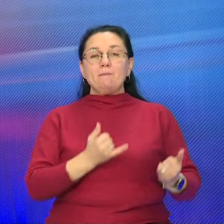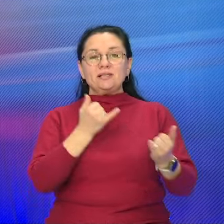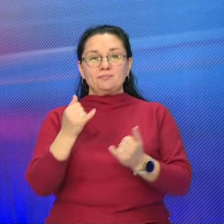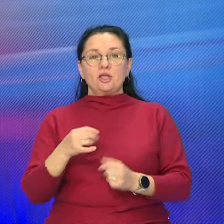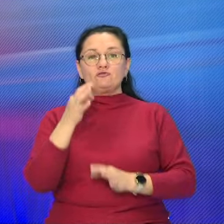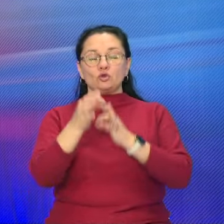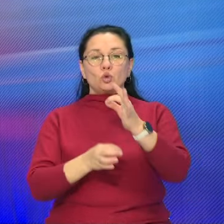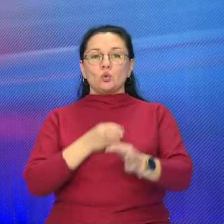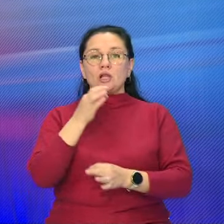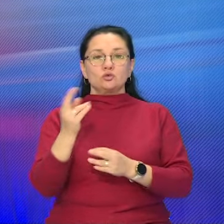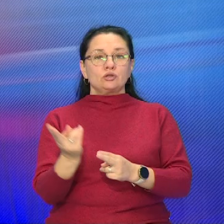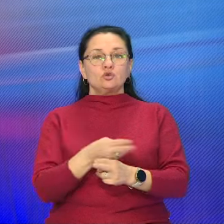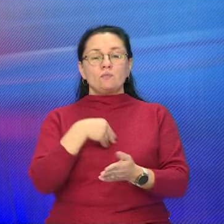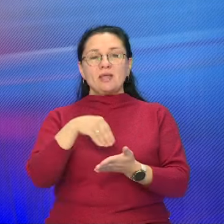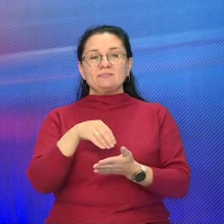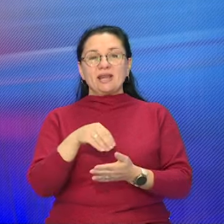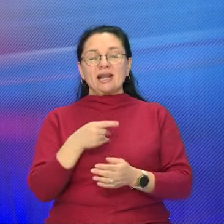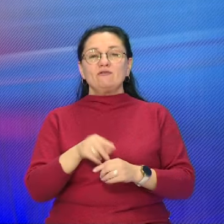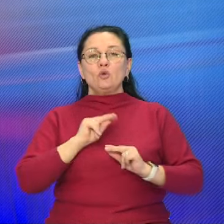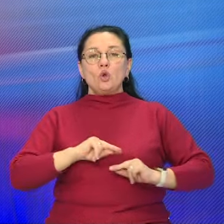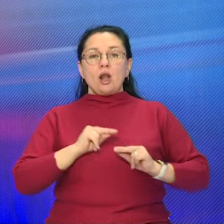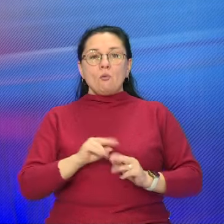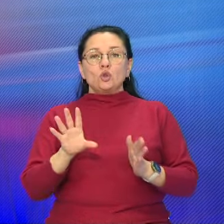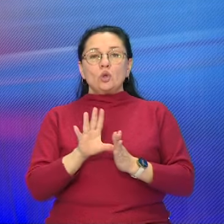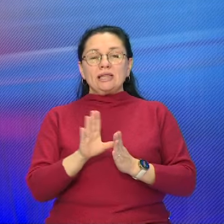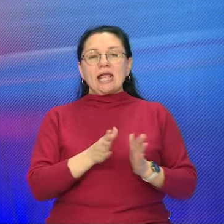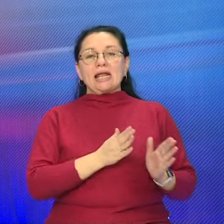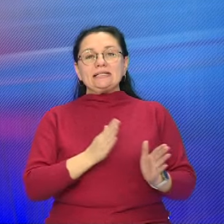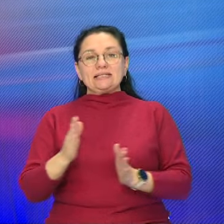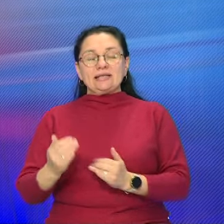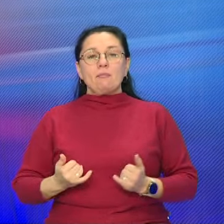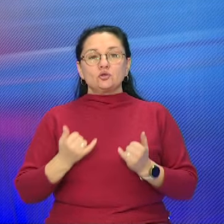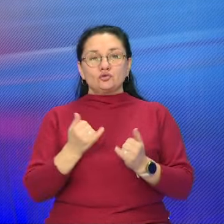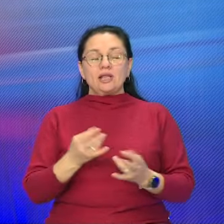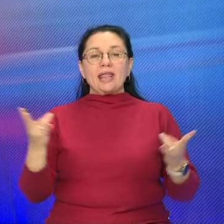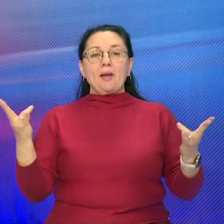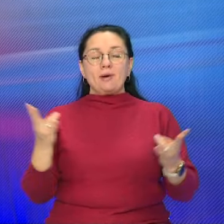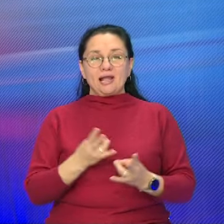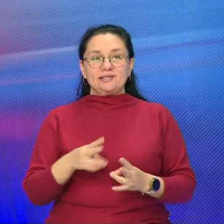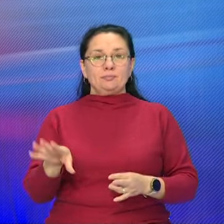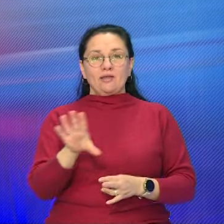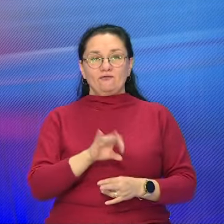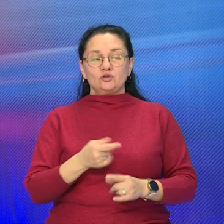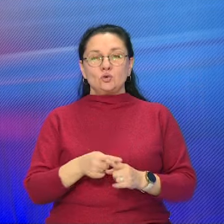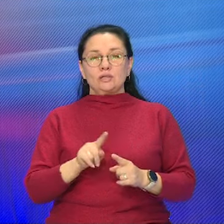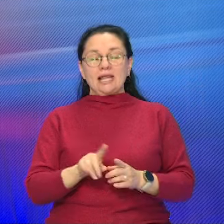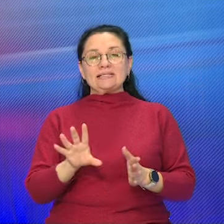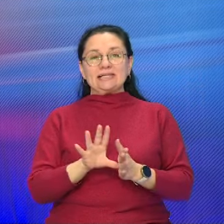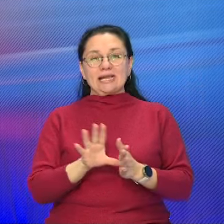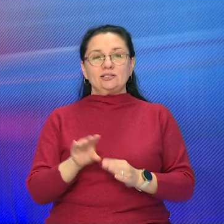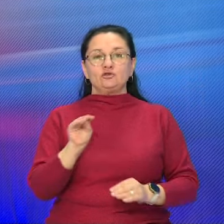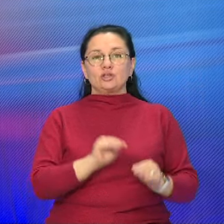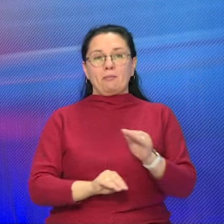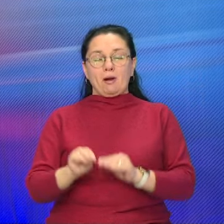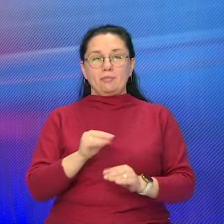круглосуточную непрерывную работу нашей энергосистемы, осуществляя необходимые операции с энергетическим оборудованием.